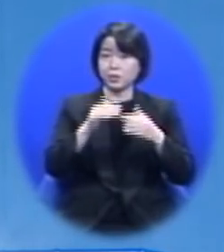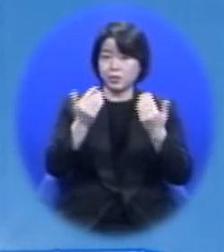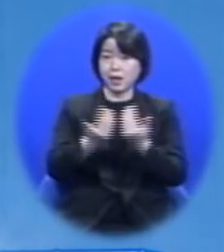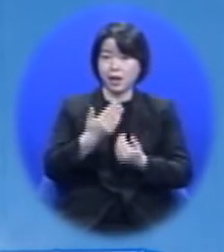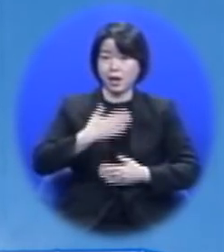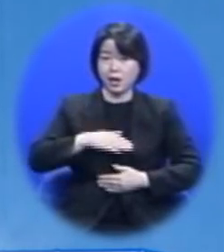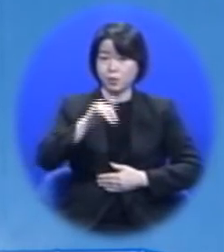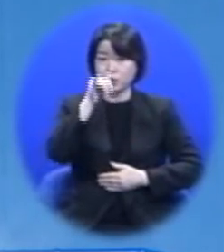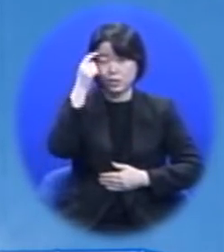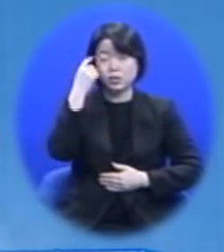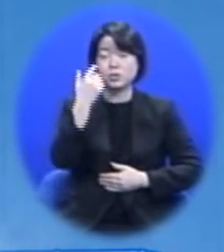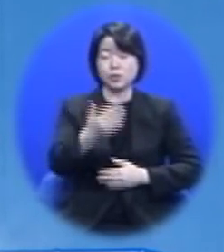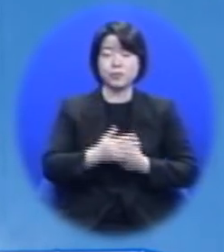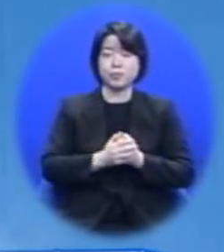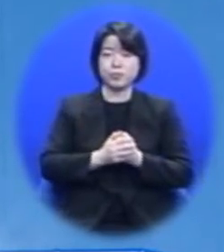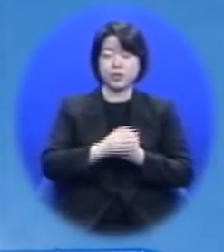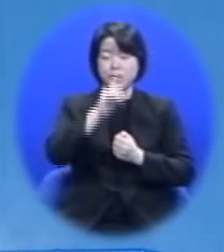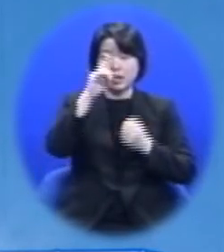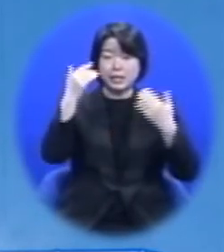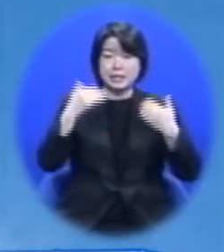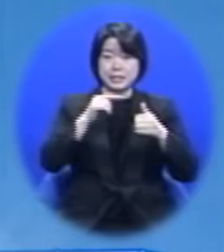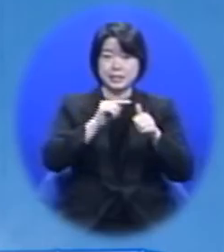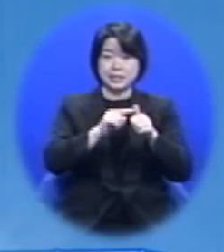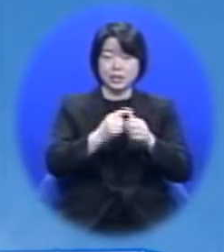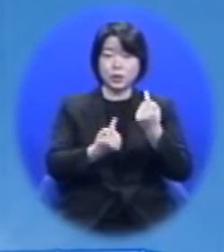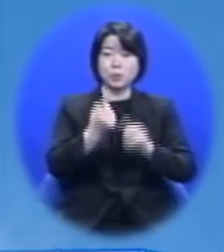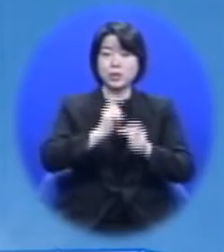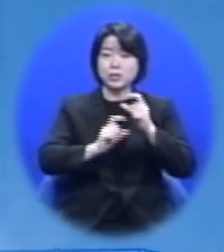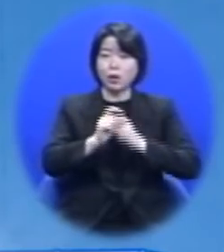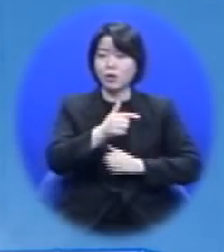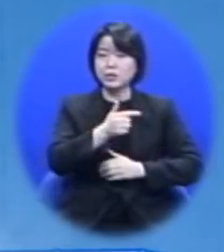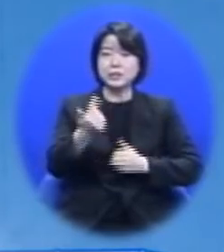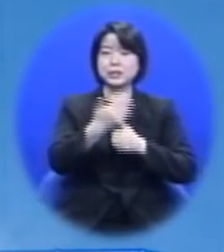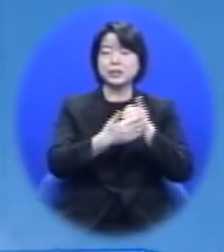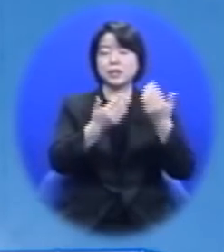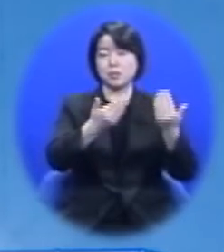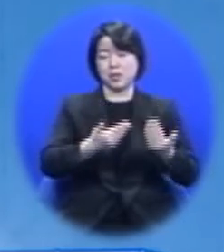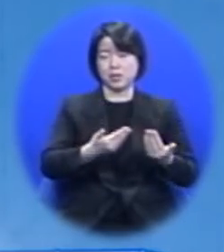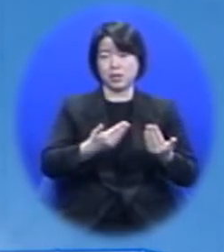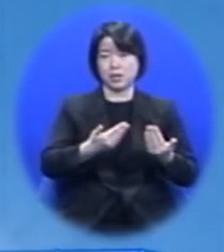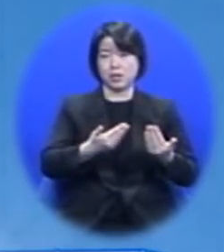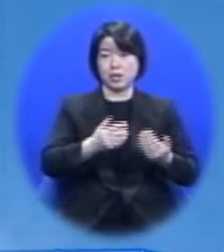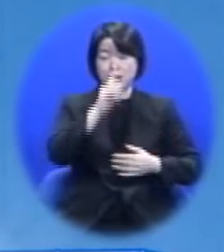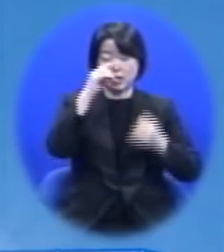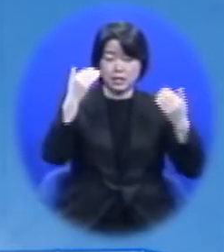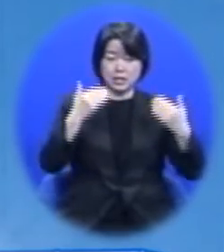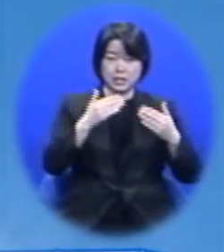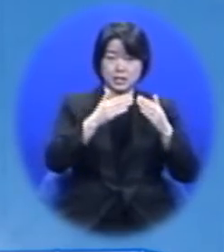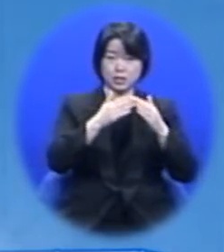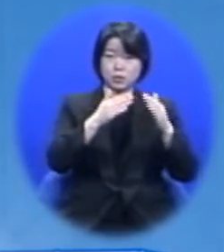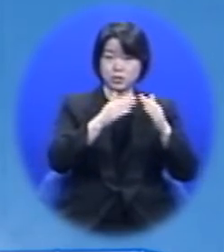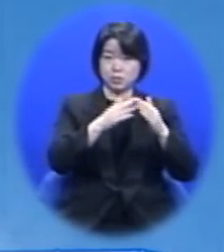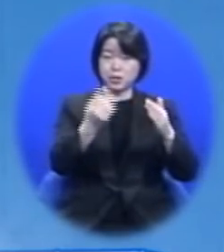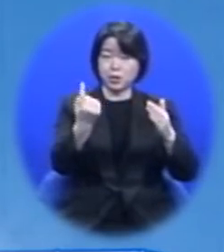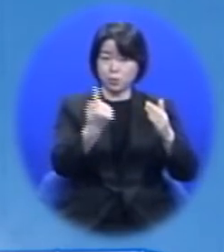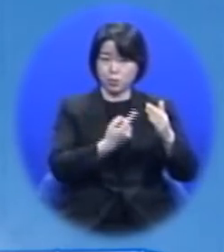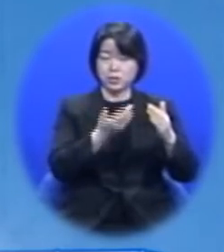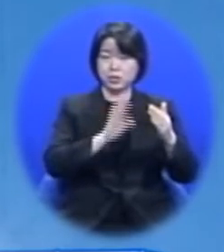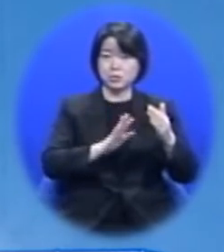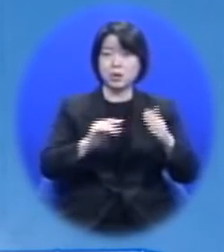아시지요? 삭개오보다 더 은혜를 받았어요. 삭개오는 집에 예수님이 오셨고 우리는 마음의 주님이